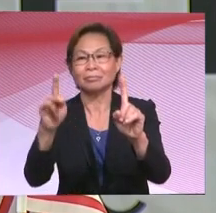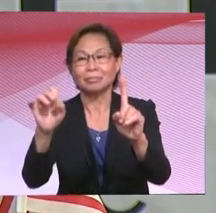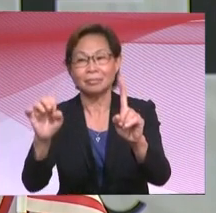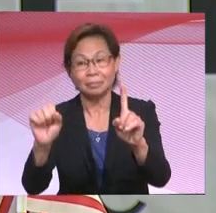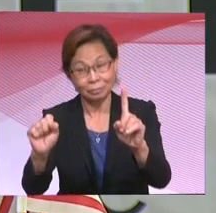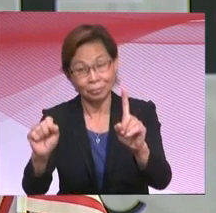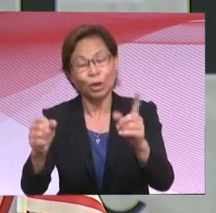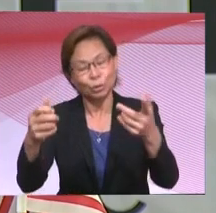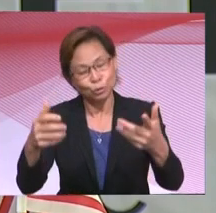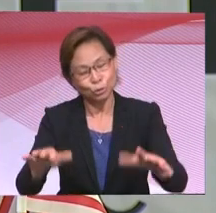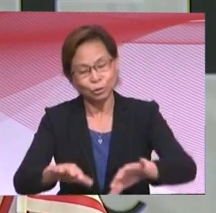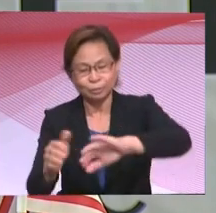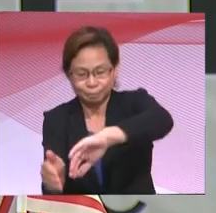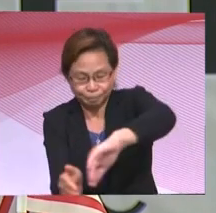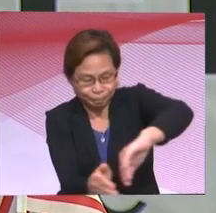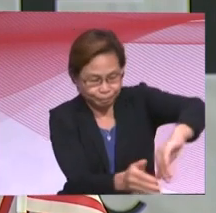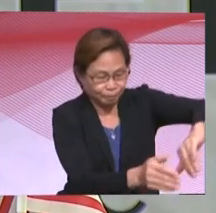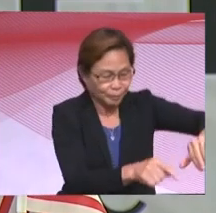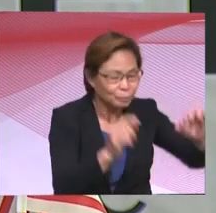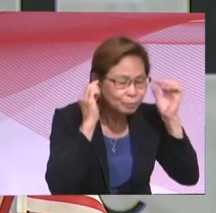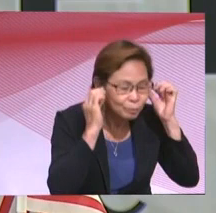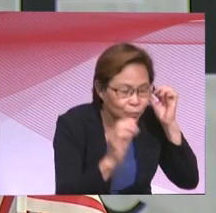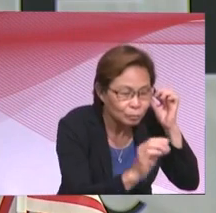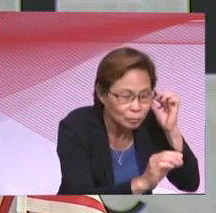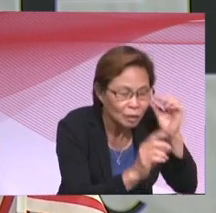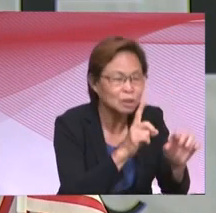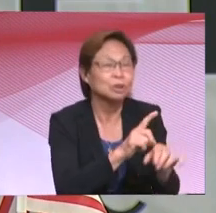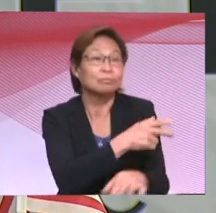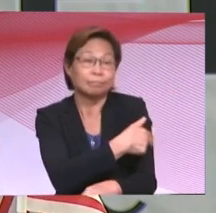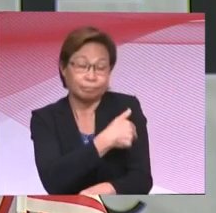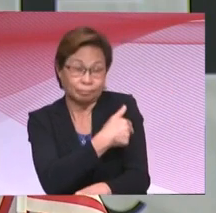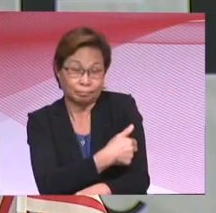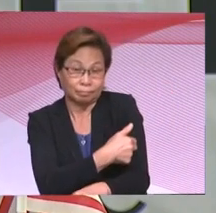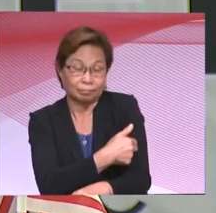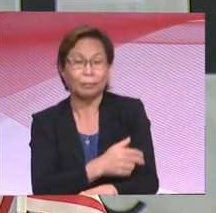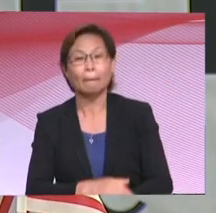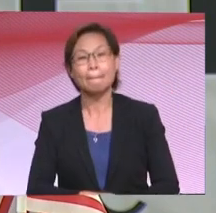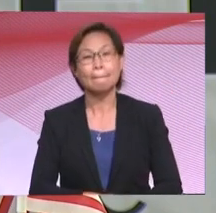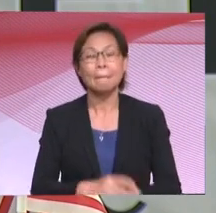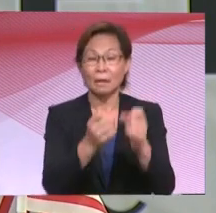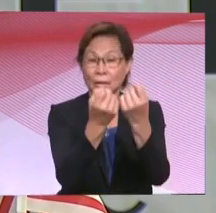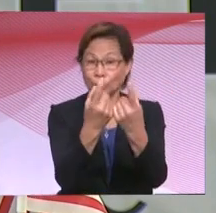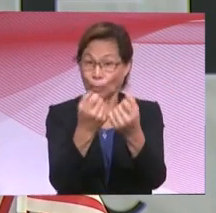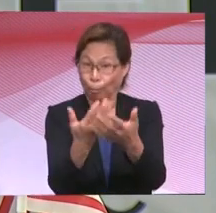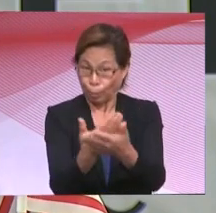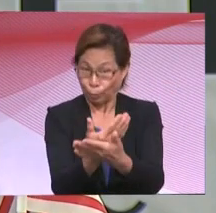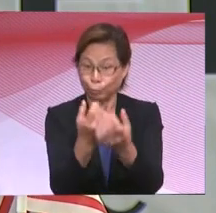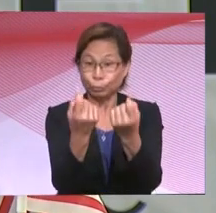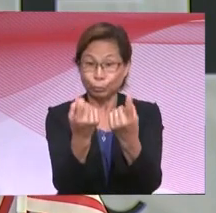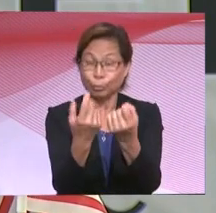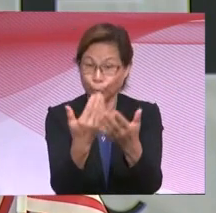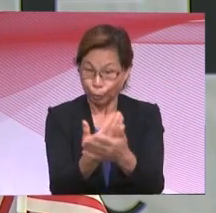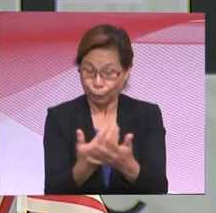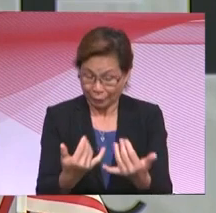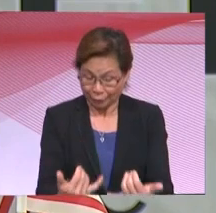kes dan mereka telah diasingkan dan diberi rawatan di hospital. Ingin dimaklumkan, daripada 11 kes baru yang dilaporkan hari